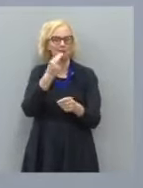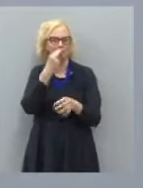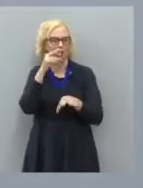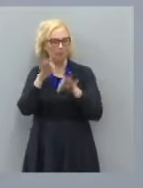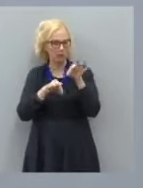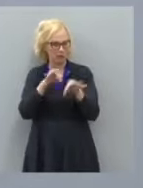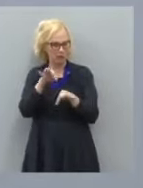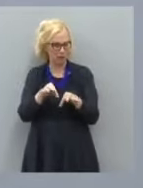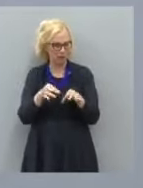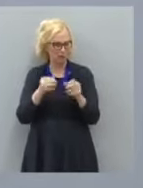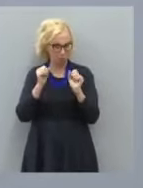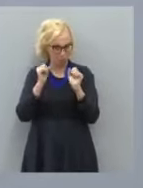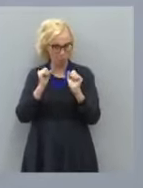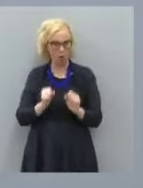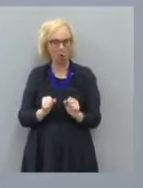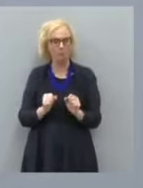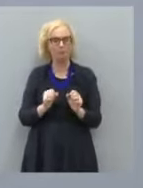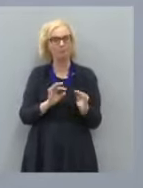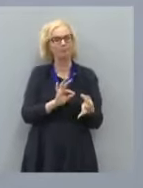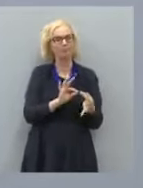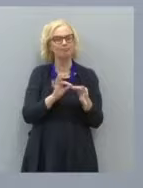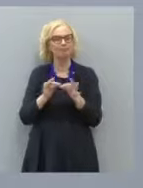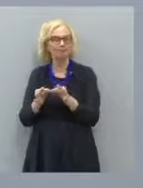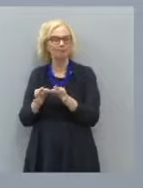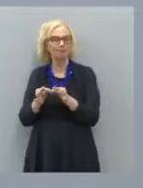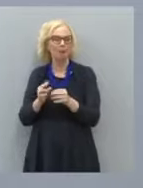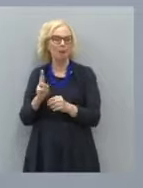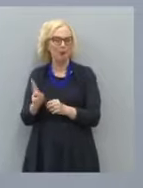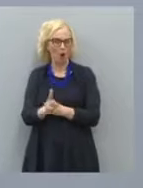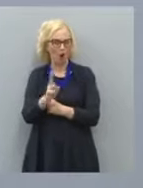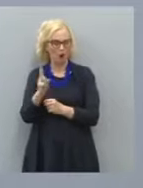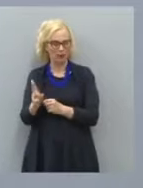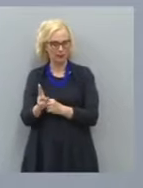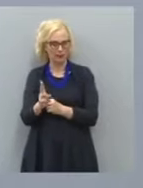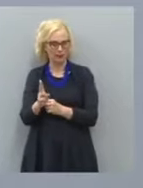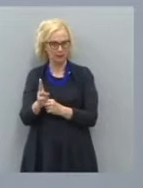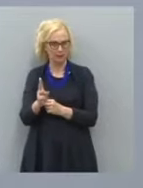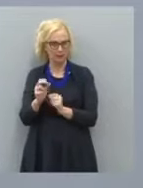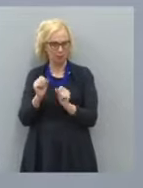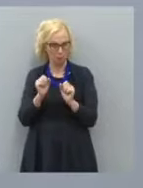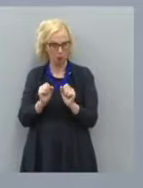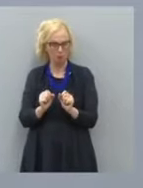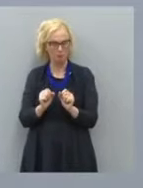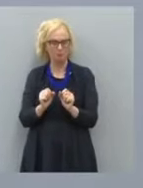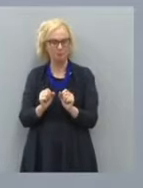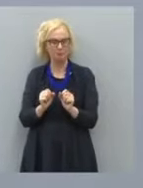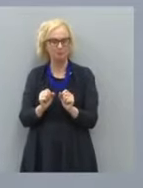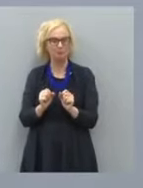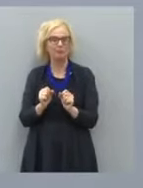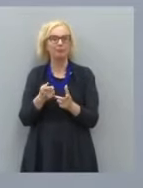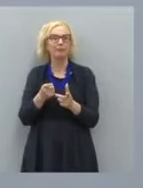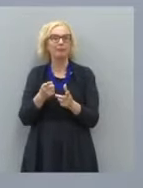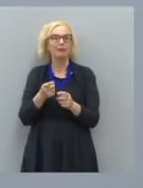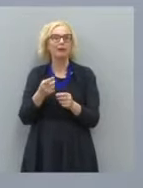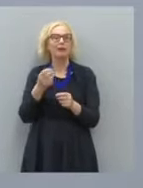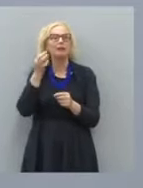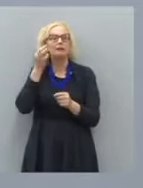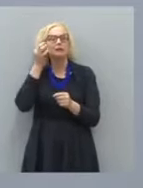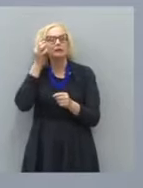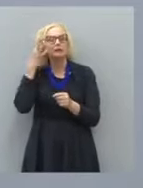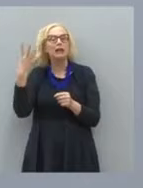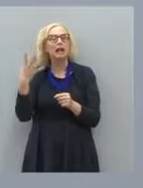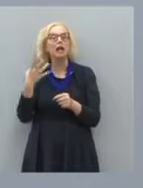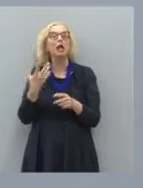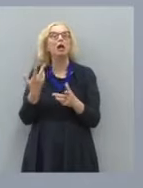sicuramente e conseguentemente ci sarebbero dei decessi sicuramente con i numeri del tutto inferiori dottor